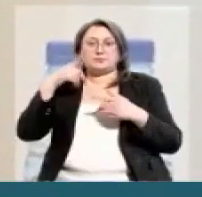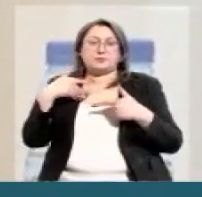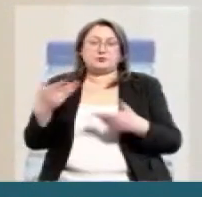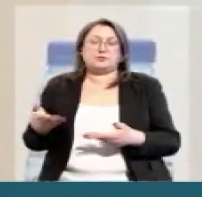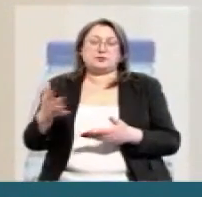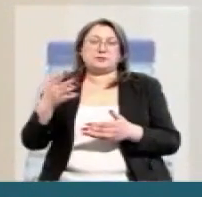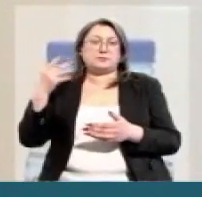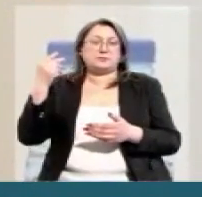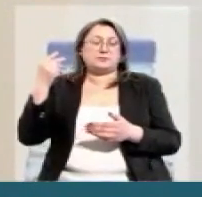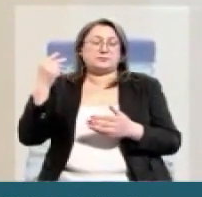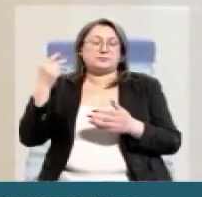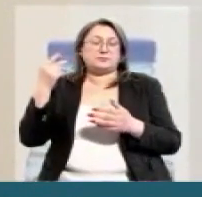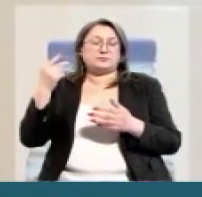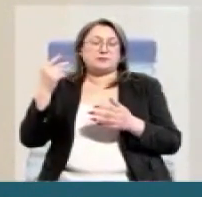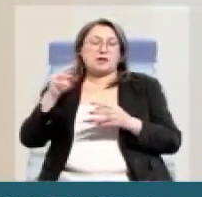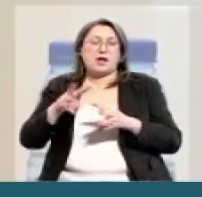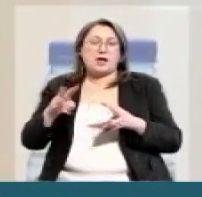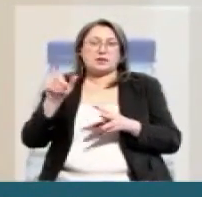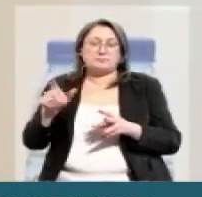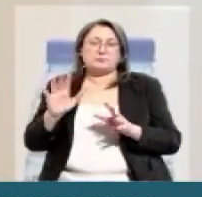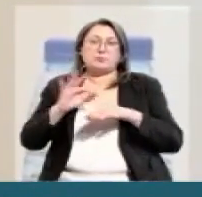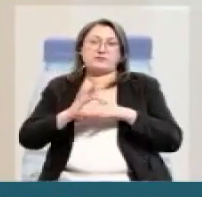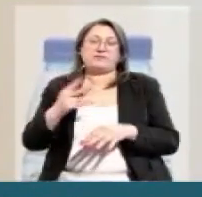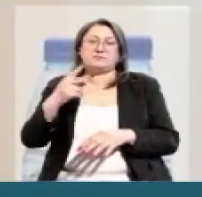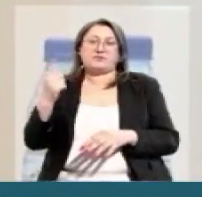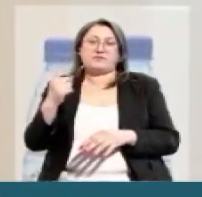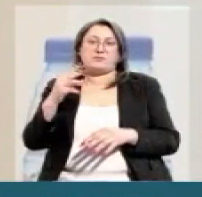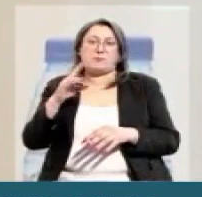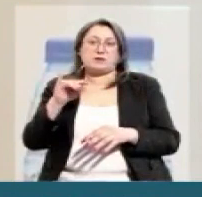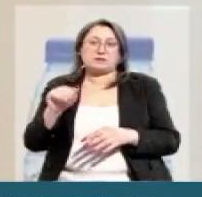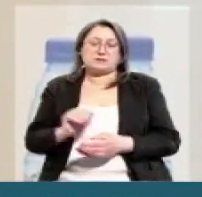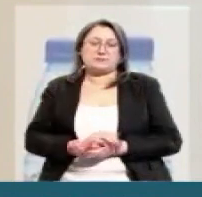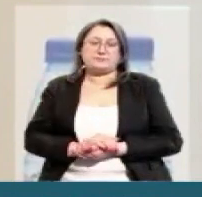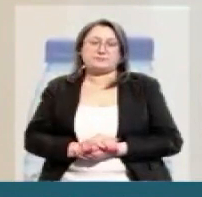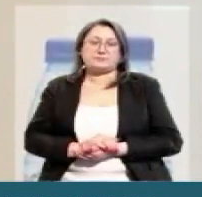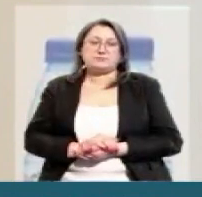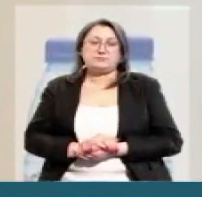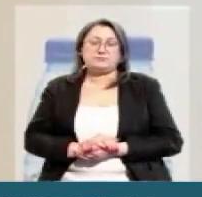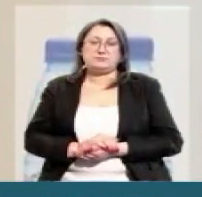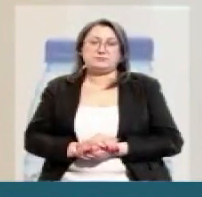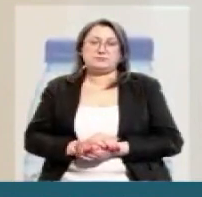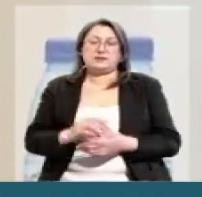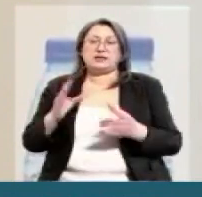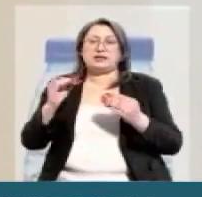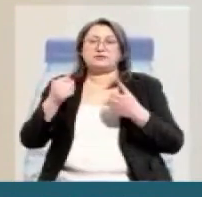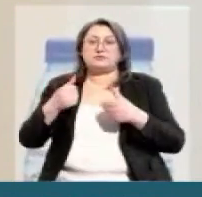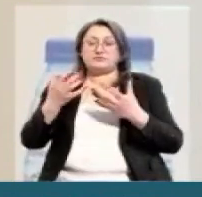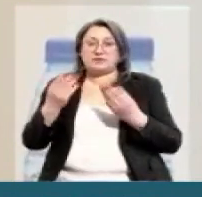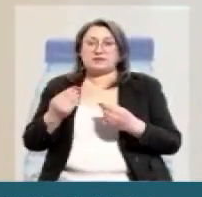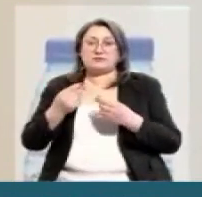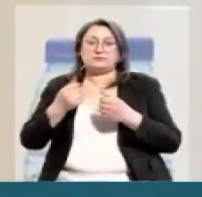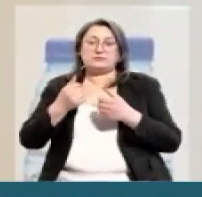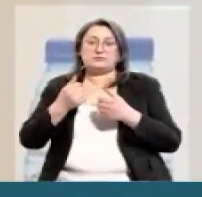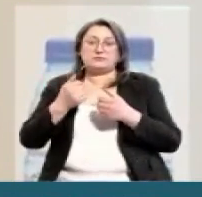21 наурыз күні өткізетін боламыз. Дәл осы күні әділ қазылар алқасы таңдау жасалары тиіс. Ал келесі күні жариялау қажет. Меніңше